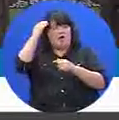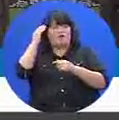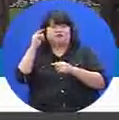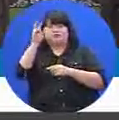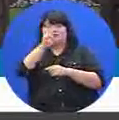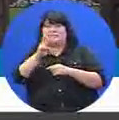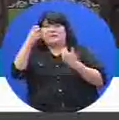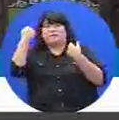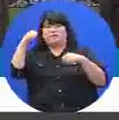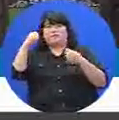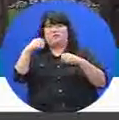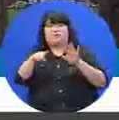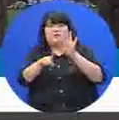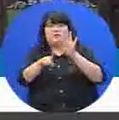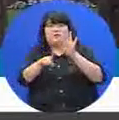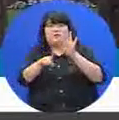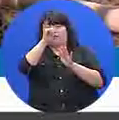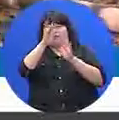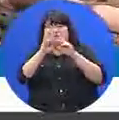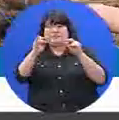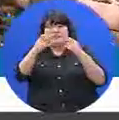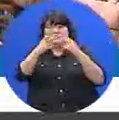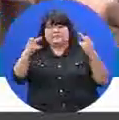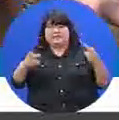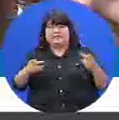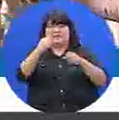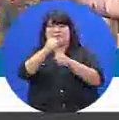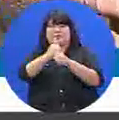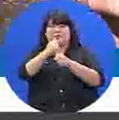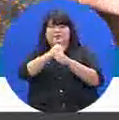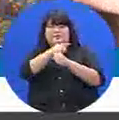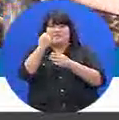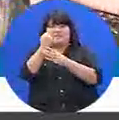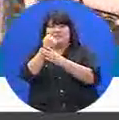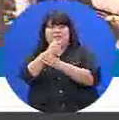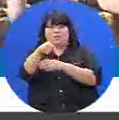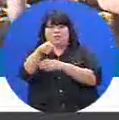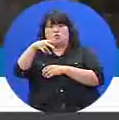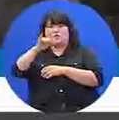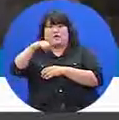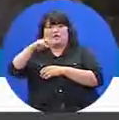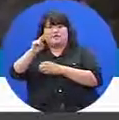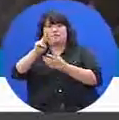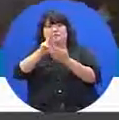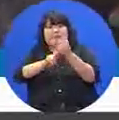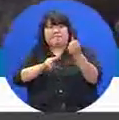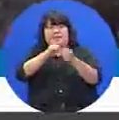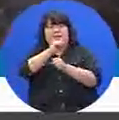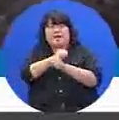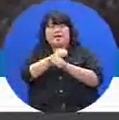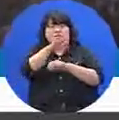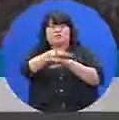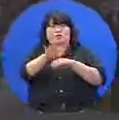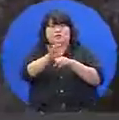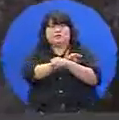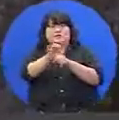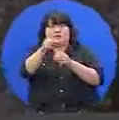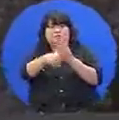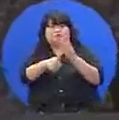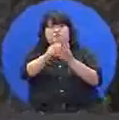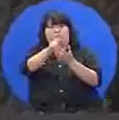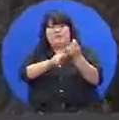등이 펼쳐지며 지리산 지역에서 생산되는 사과와 고사리 등을 판매하는 지역 농특산품